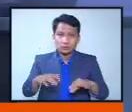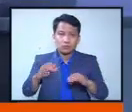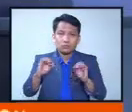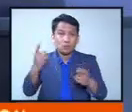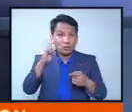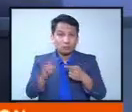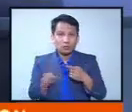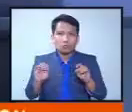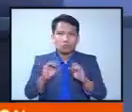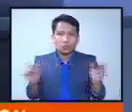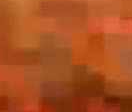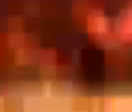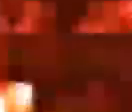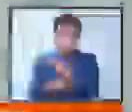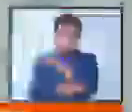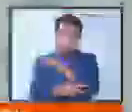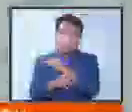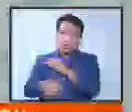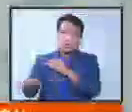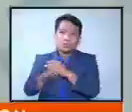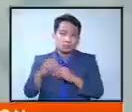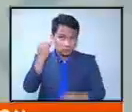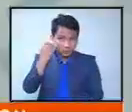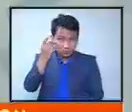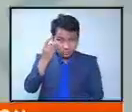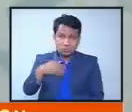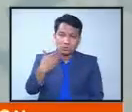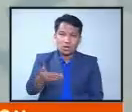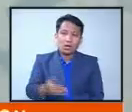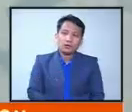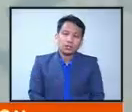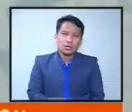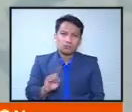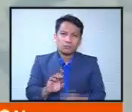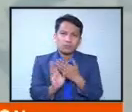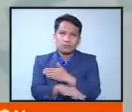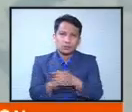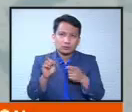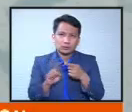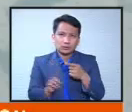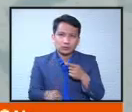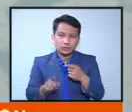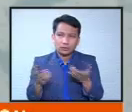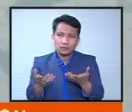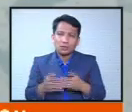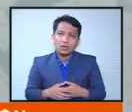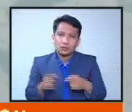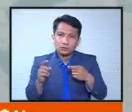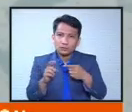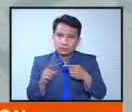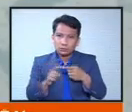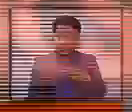sa malaking bahagi ng probinsya. May live report si Jenny Dongon. Jenny, kailan daw may babalik ang supply ng kuryente dyan?